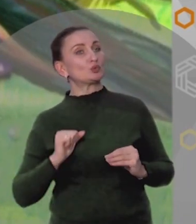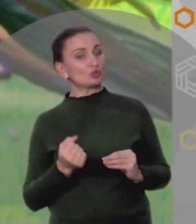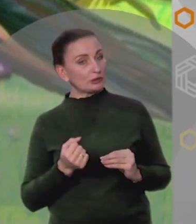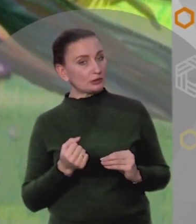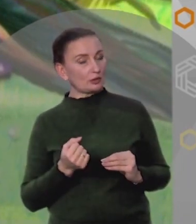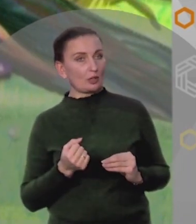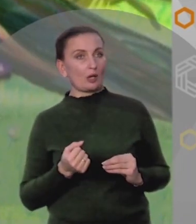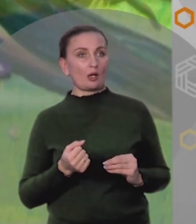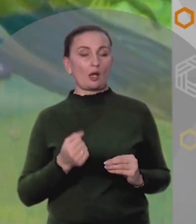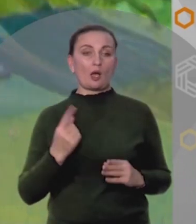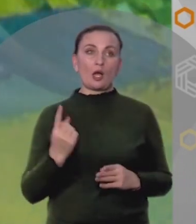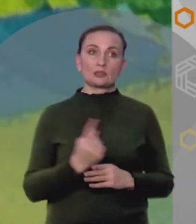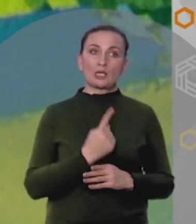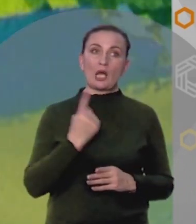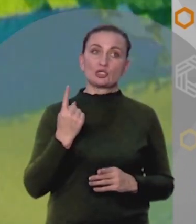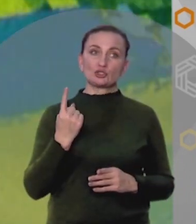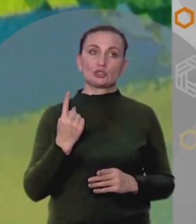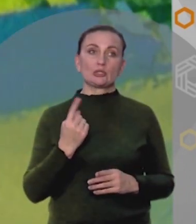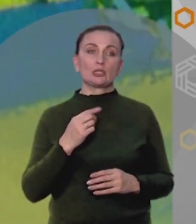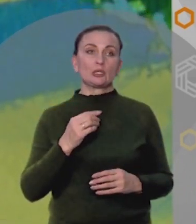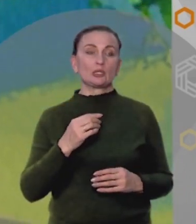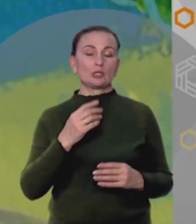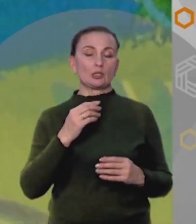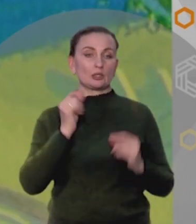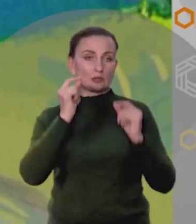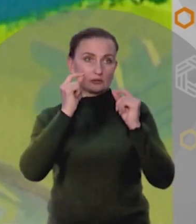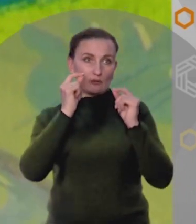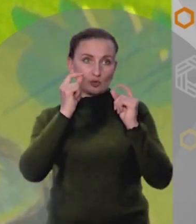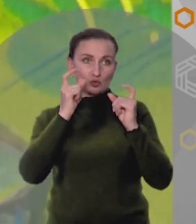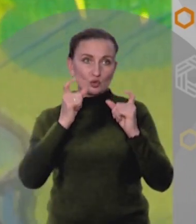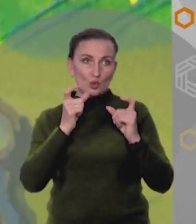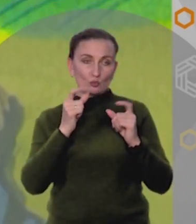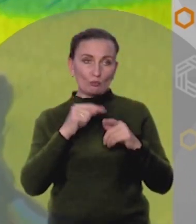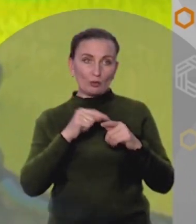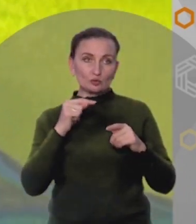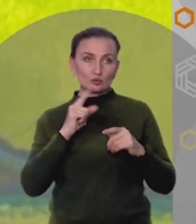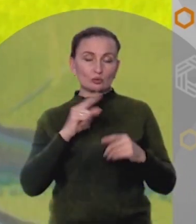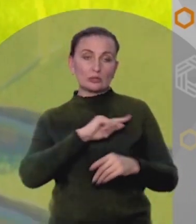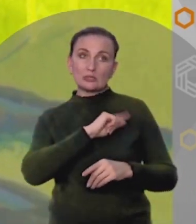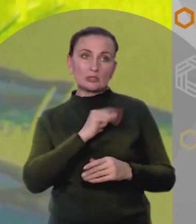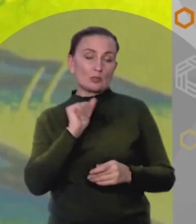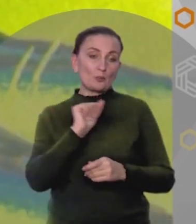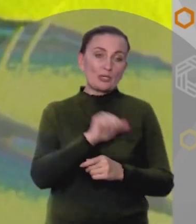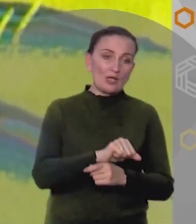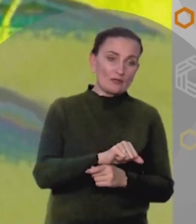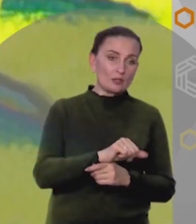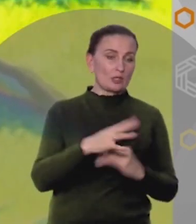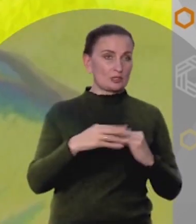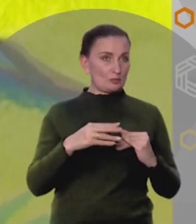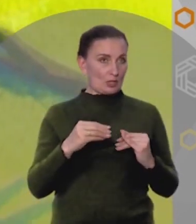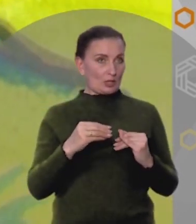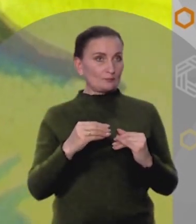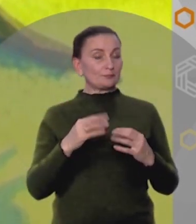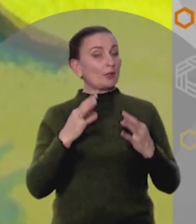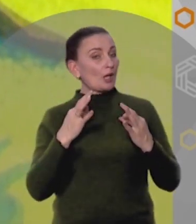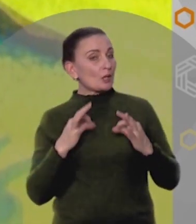кем-нибудь дружить. Однажды, рано утром, сквозь сон клеточка почувствовала, как ее что-то сильно